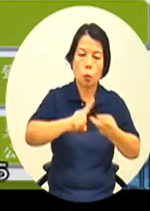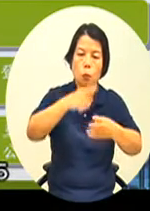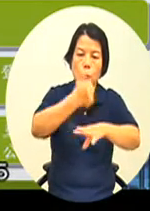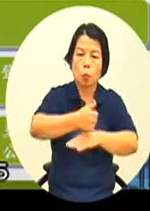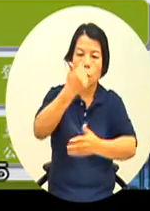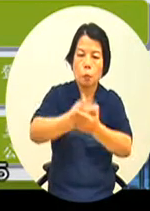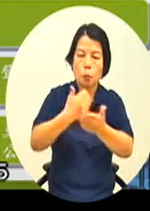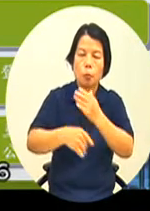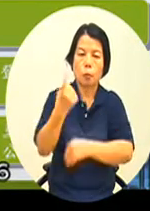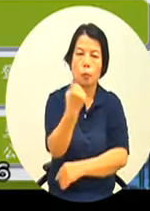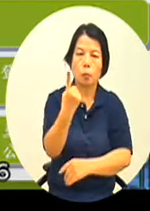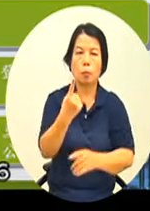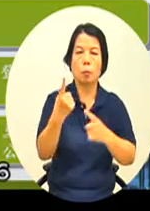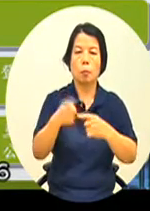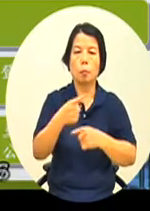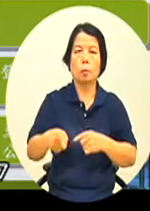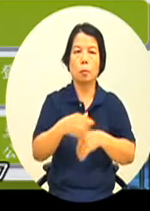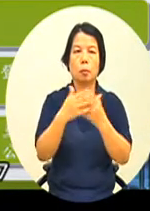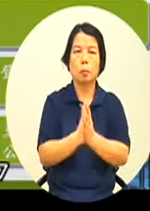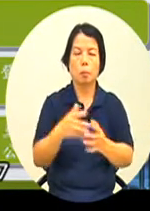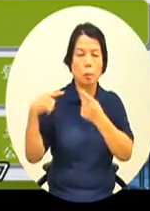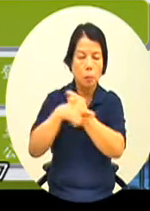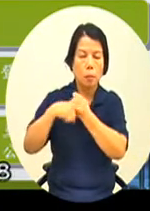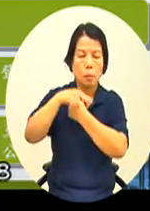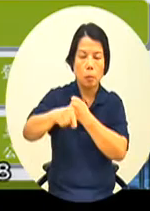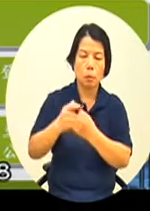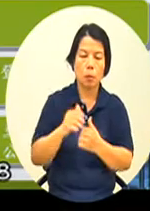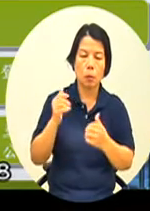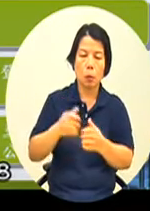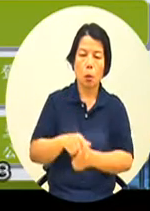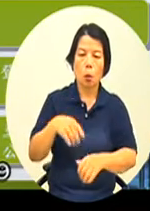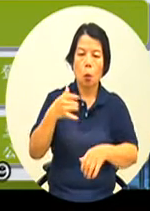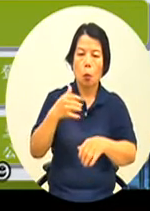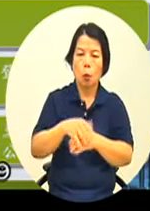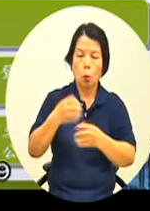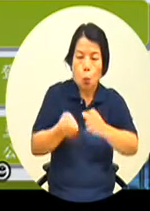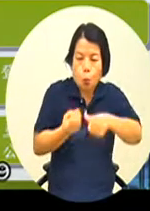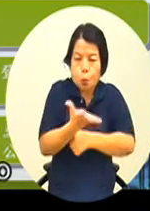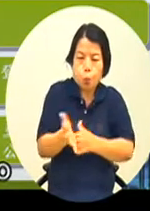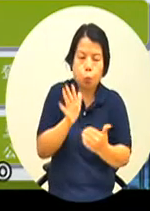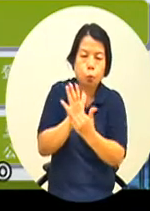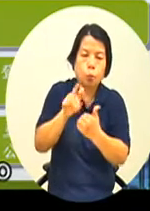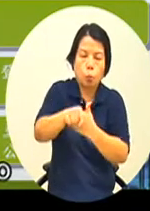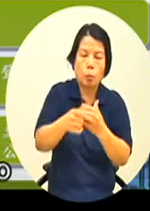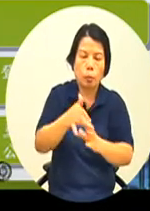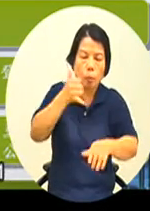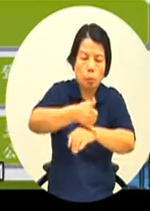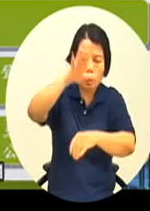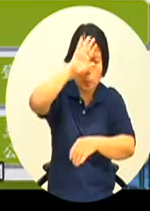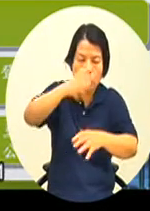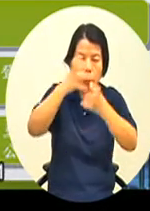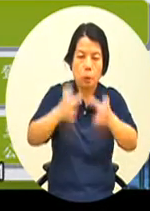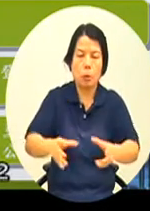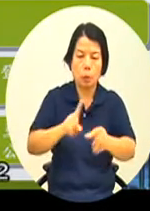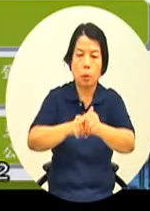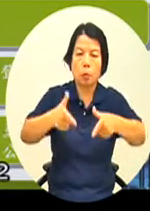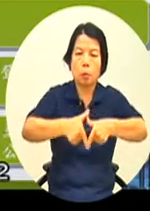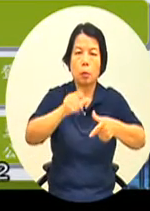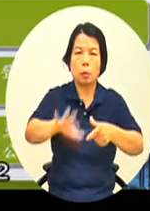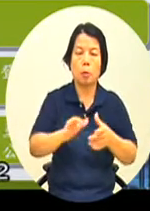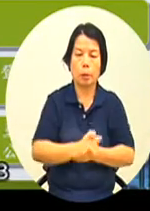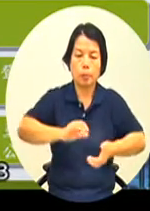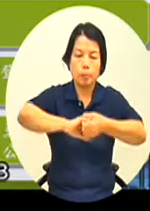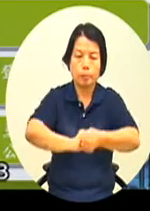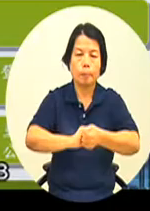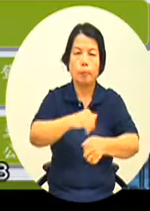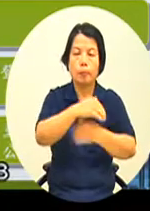二，透过实证研究支持防疫策略政策，我们成立了高雄市登革热研究中心，这里面包括订了登革